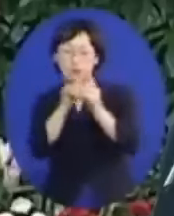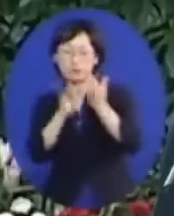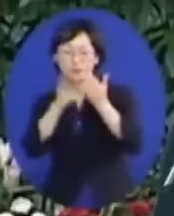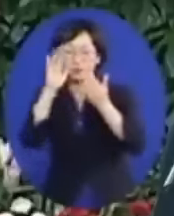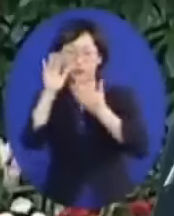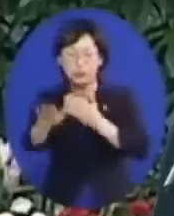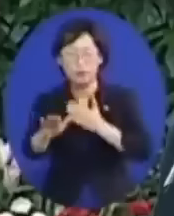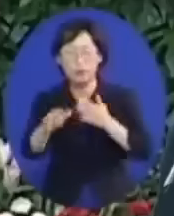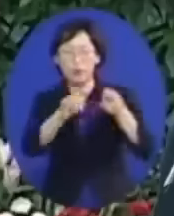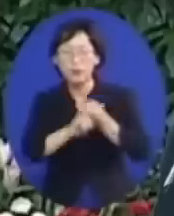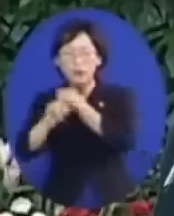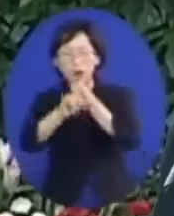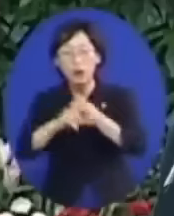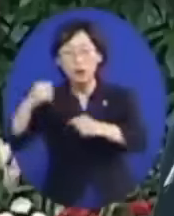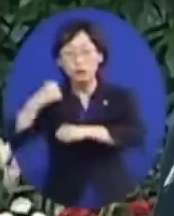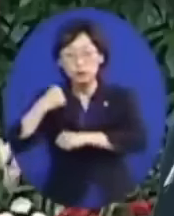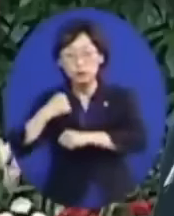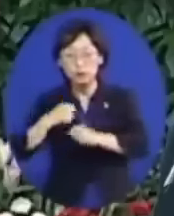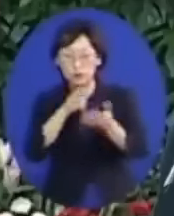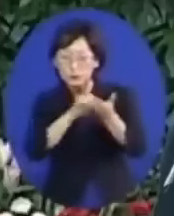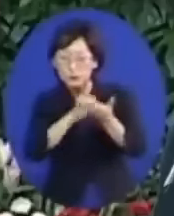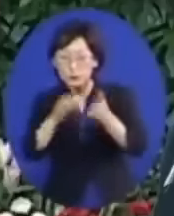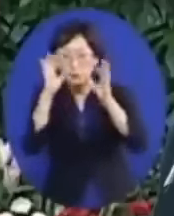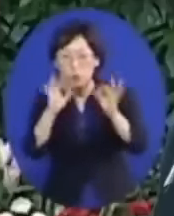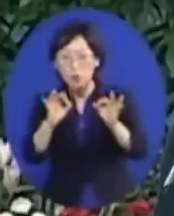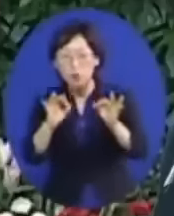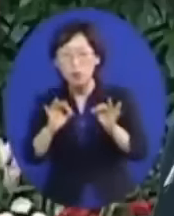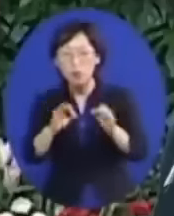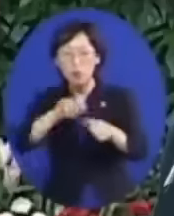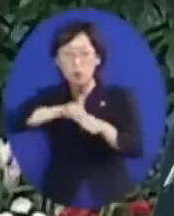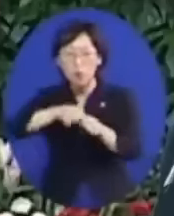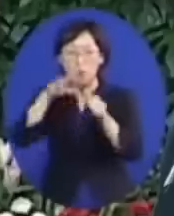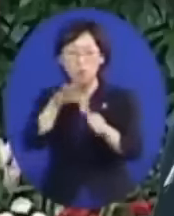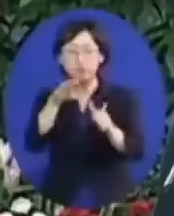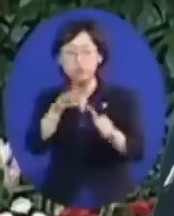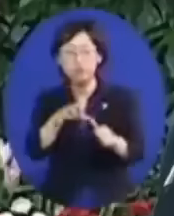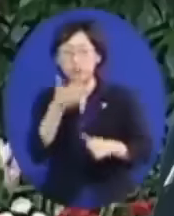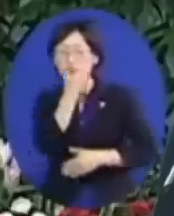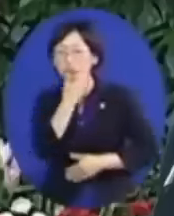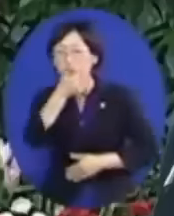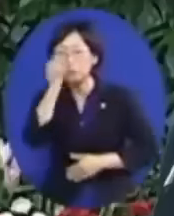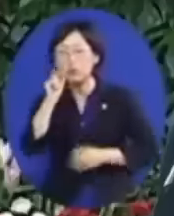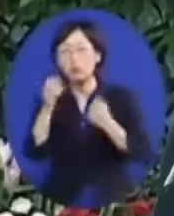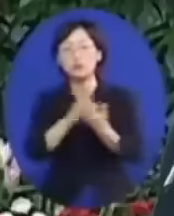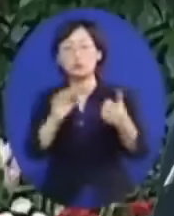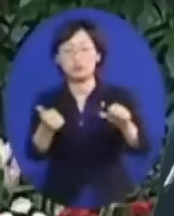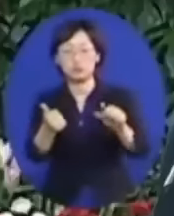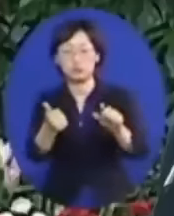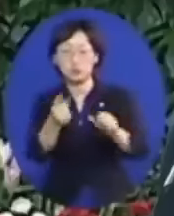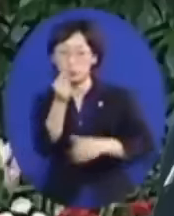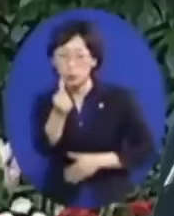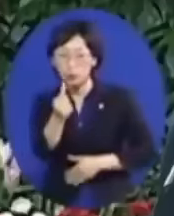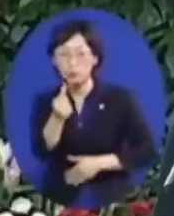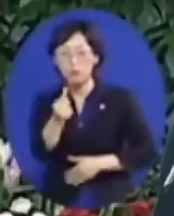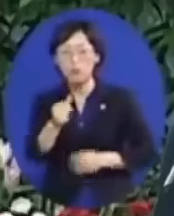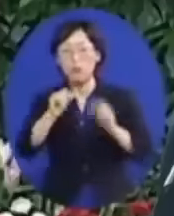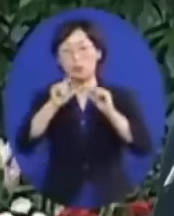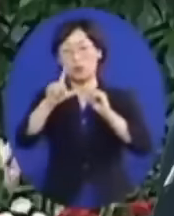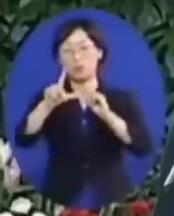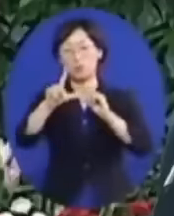시체 연구해 보니까 고문이나 영양실조로 죽은 숫자는 별로 안 되고